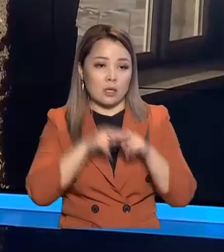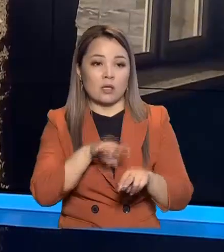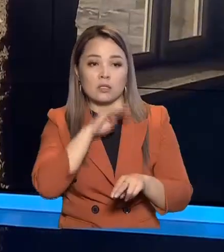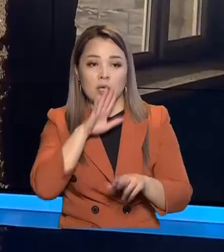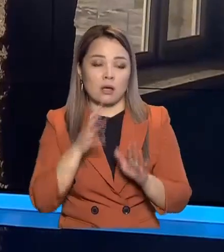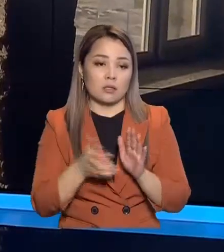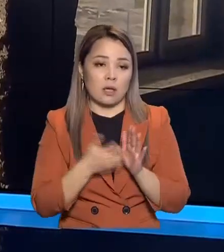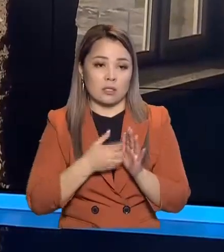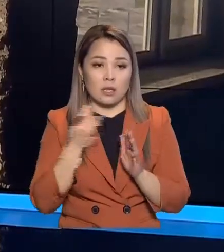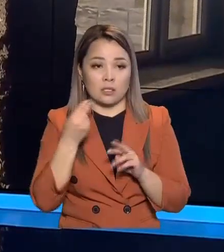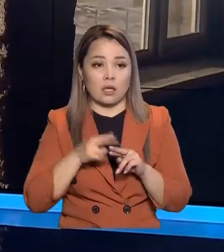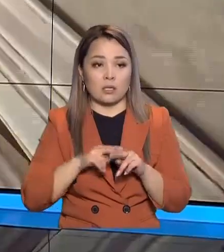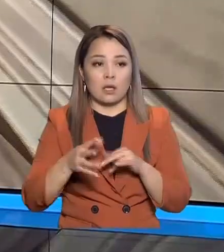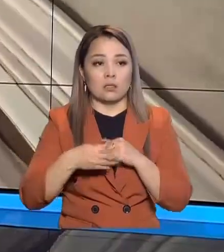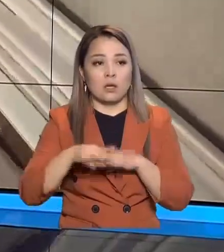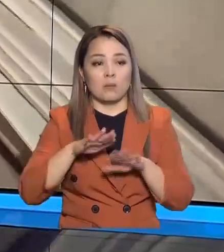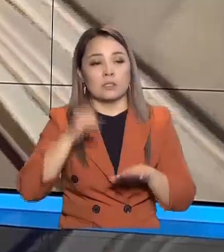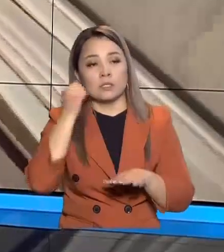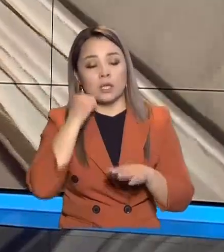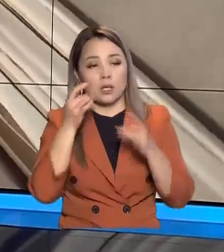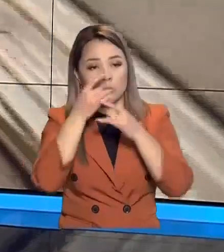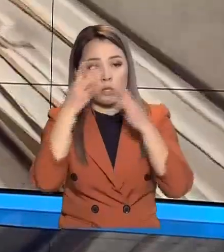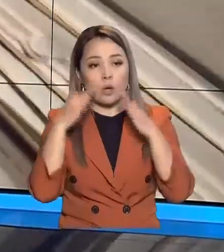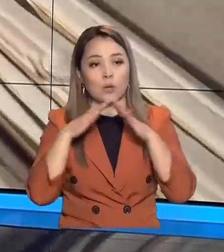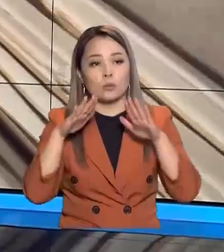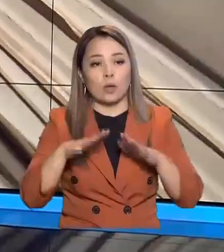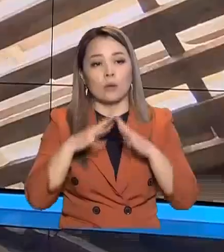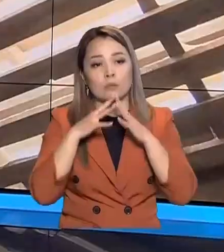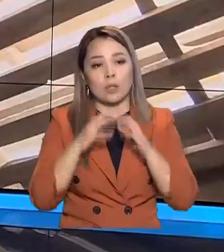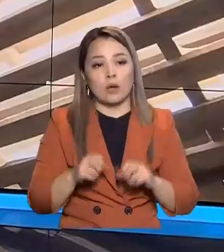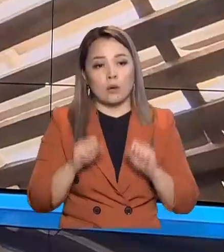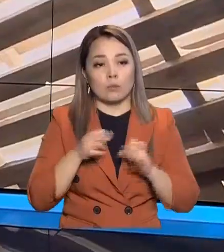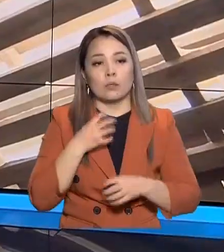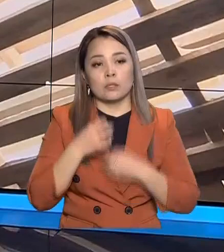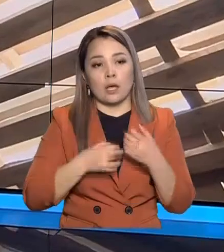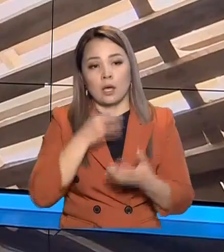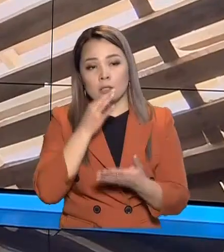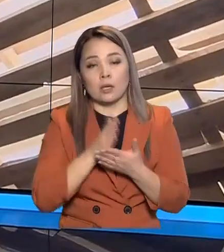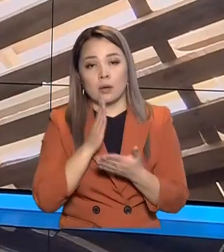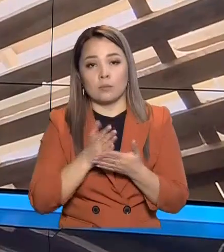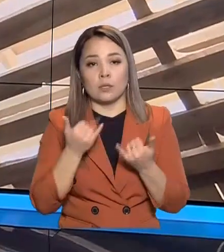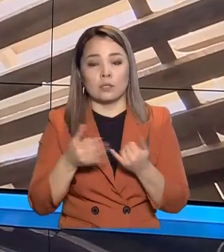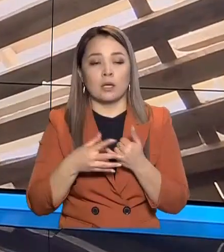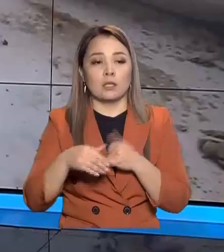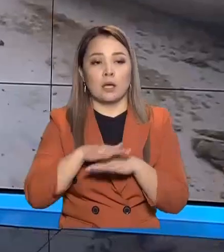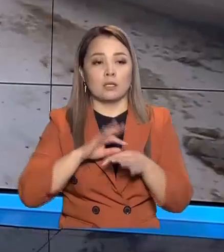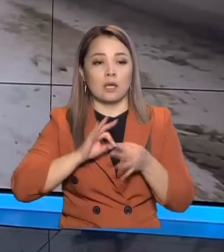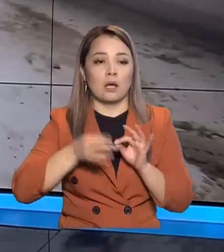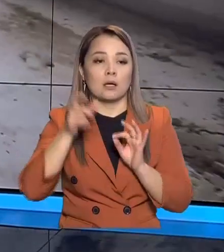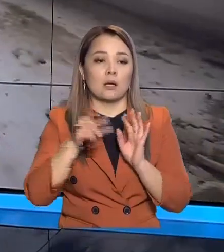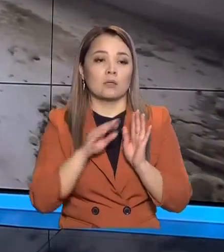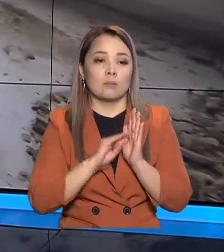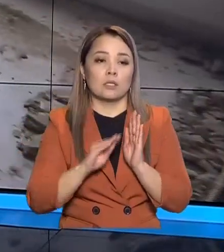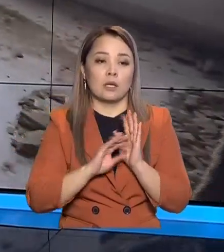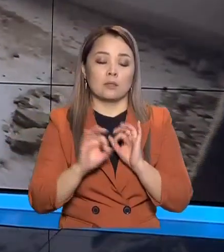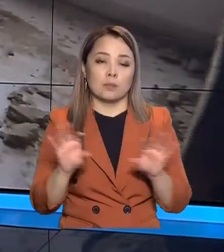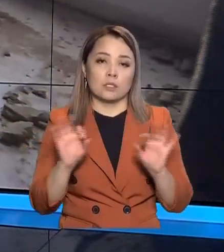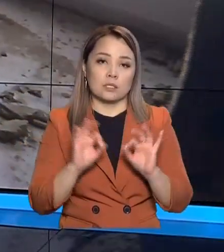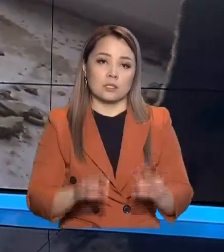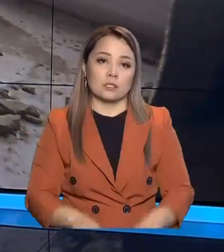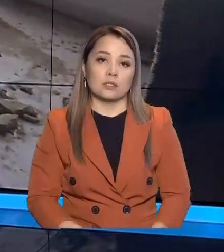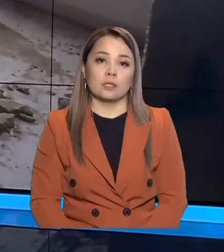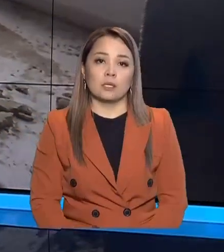қалды. Ал елді мекендегі ескі мәдениет ошағы құлаудың аз-ақ алдында тұр. Меншікті тілшіміз Жандос Темірғали